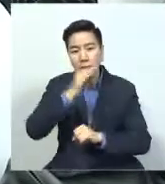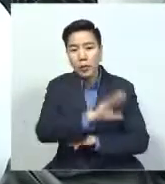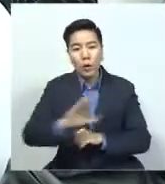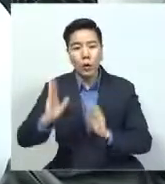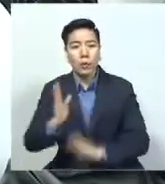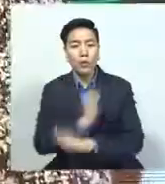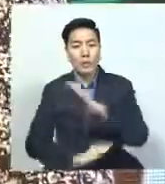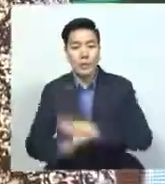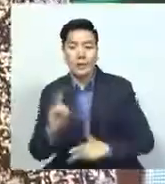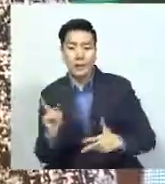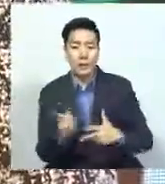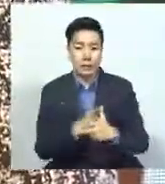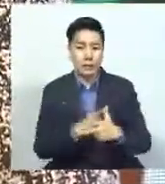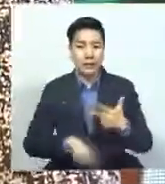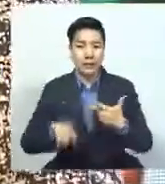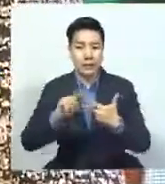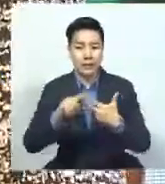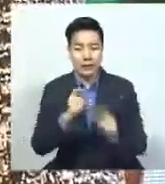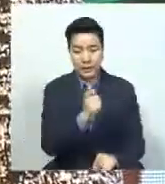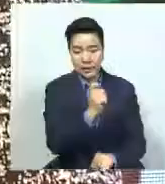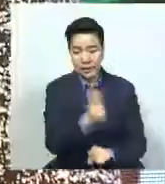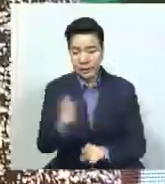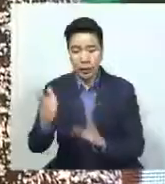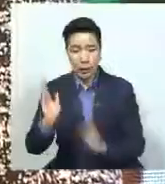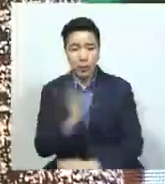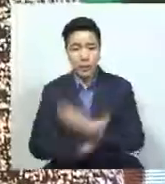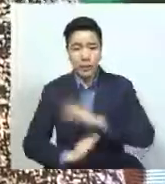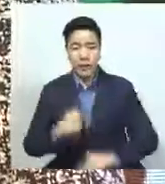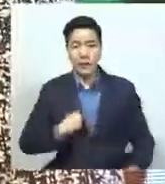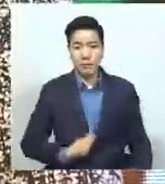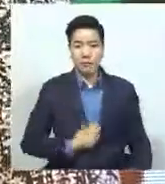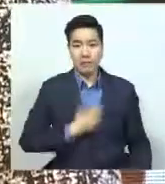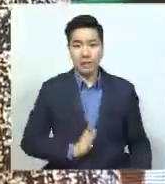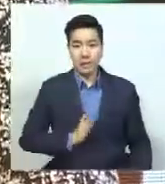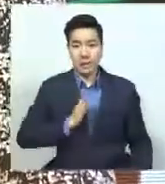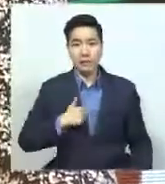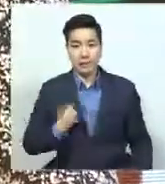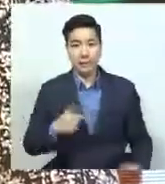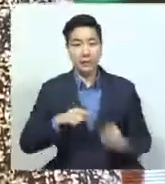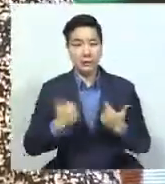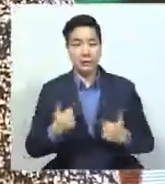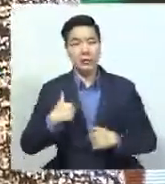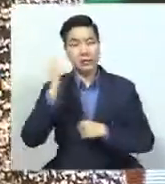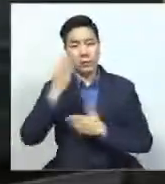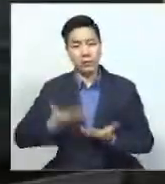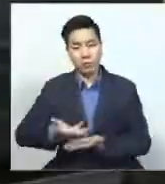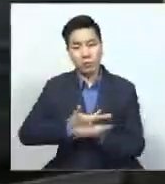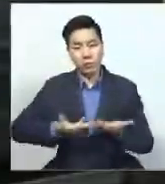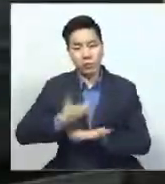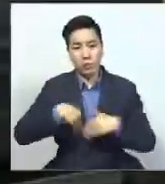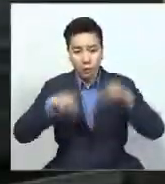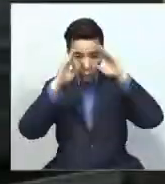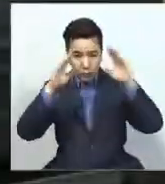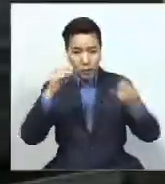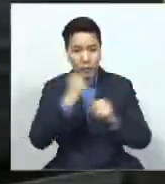ทำของคนพิการนะคะทั้งเรื่องของการจ้างงานคนพิการยังมีศักดิ์ศรีและยั่งยืนเวทีนี้นะคะก็มีการแลกเปลี่ยนประสบ